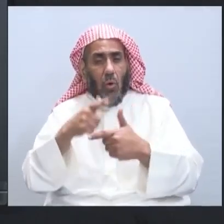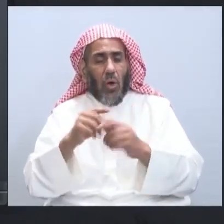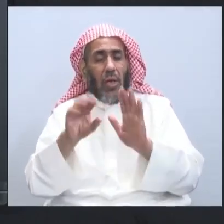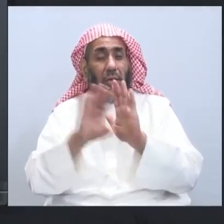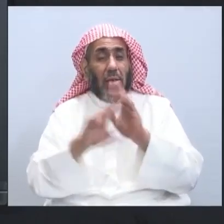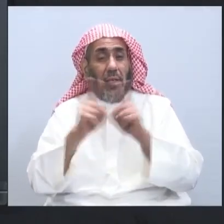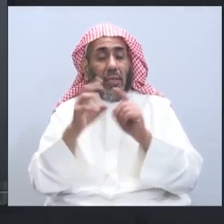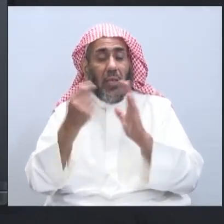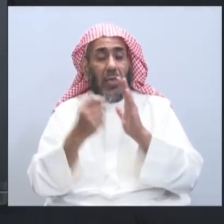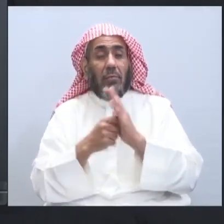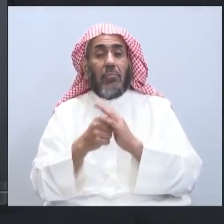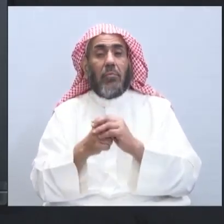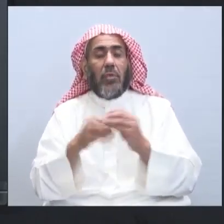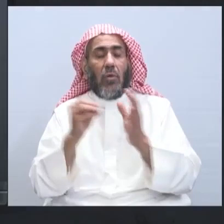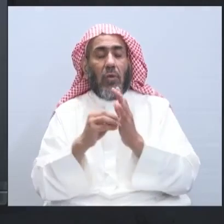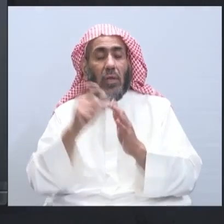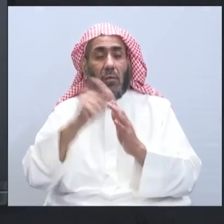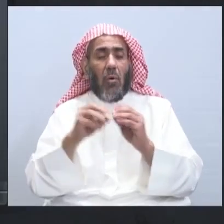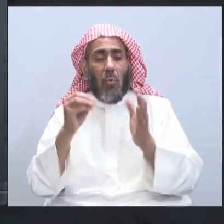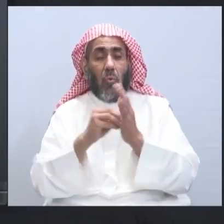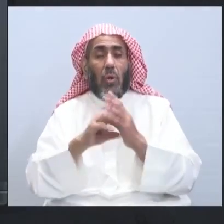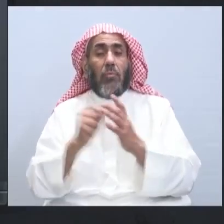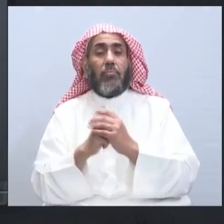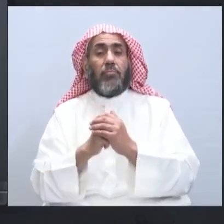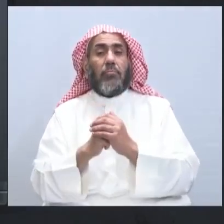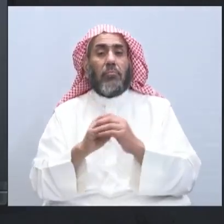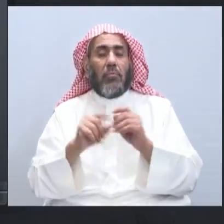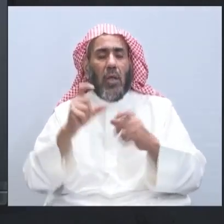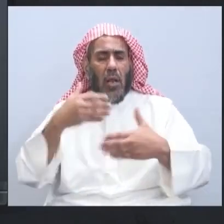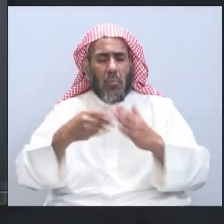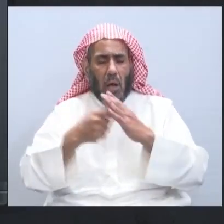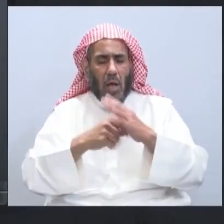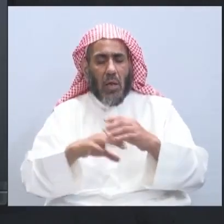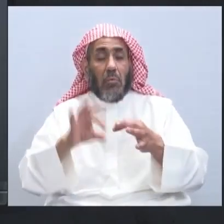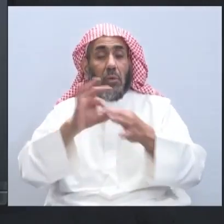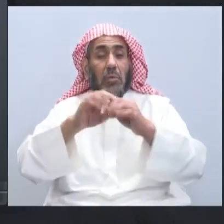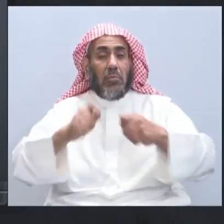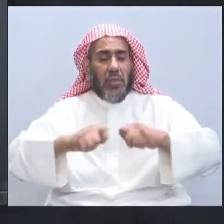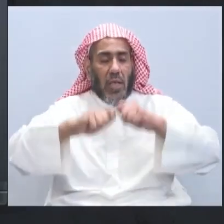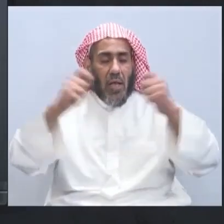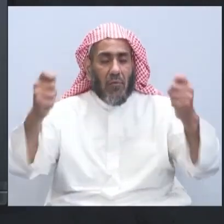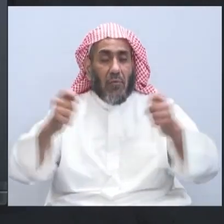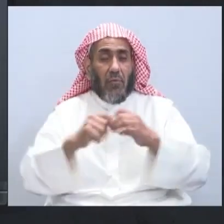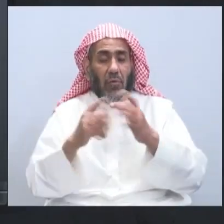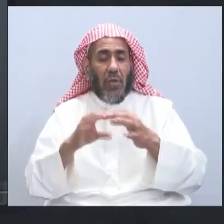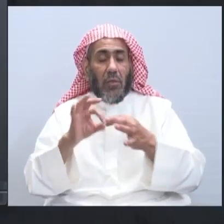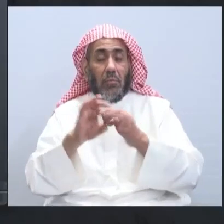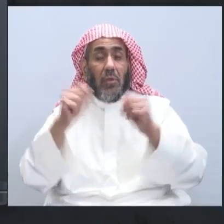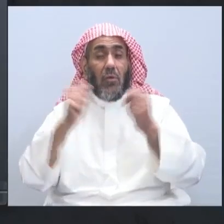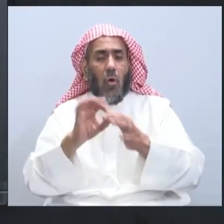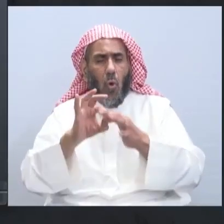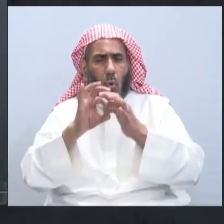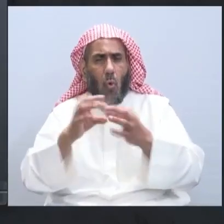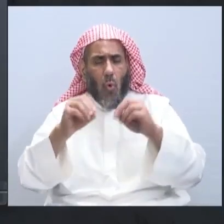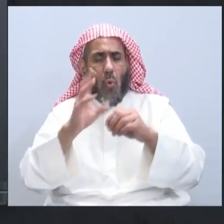نثريه محدوده الطول يتناول فيها الكاتب موضوع من الموضوعات طبعا المقاله ارتبطت بالصحافه وعرفنا ايضا كيف انها ارتبطت بالصحافه ارتباطا